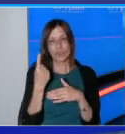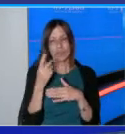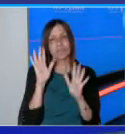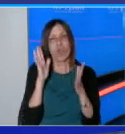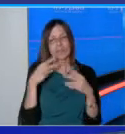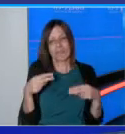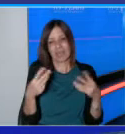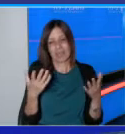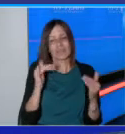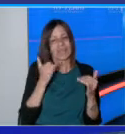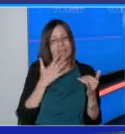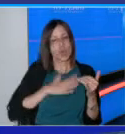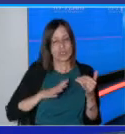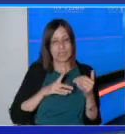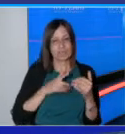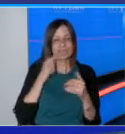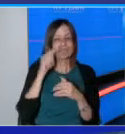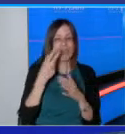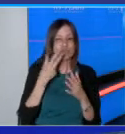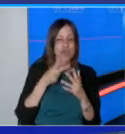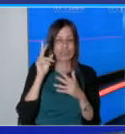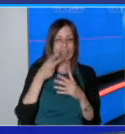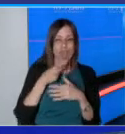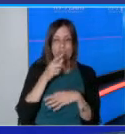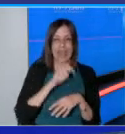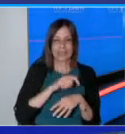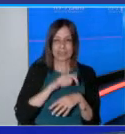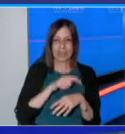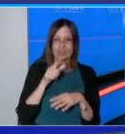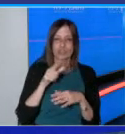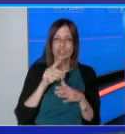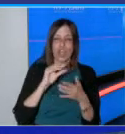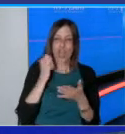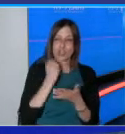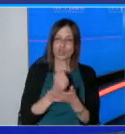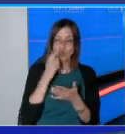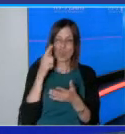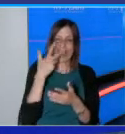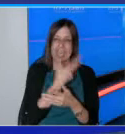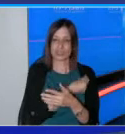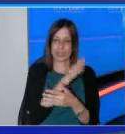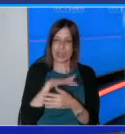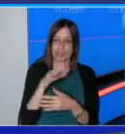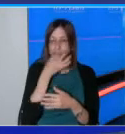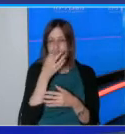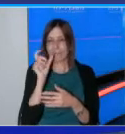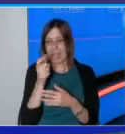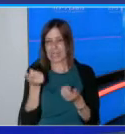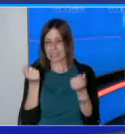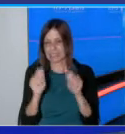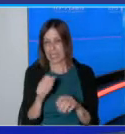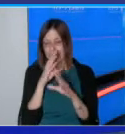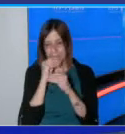מפחדים, וכן רוצים להגיע כמה שיותר רחוק לזמן שבעצם יאשרו את החיסונים. תגידי לי בכן ולא, המילה סגר עולה